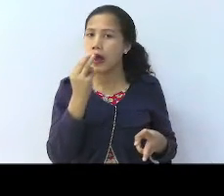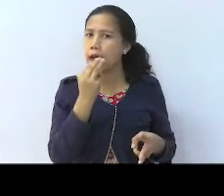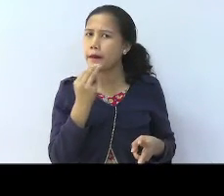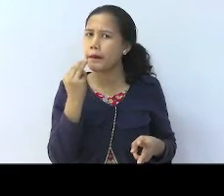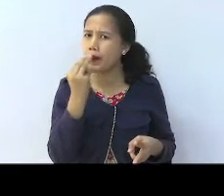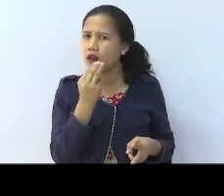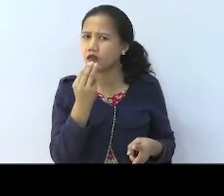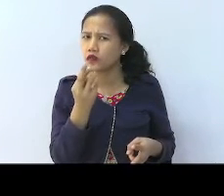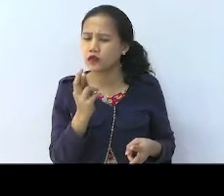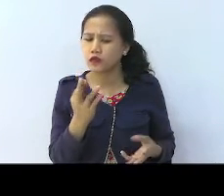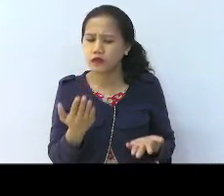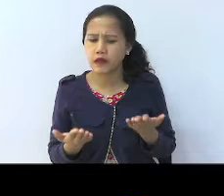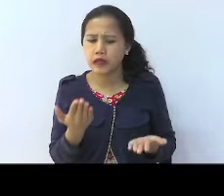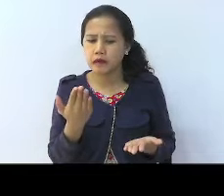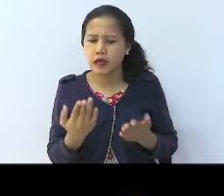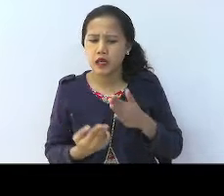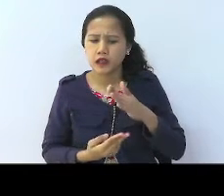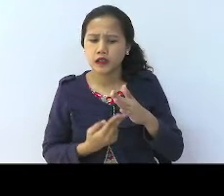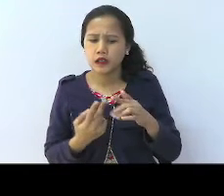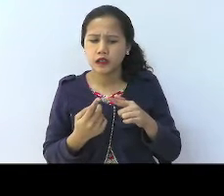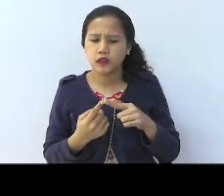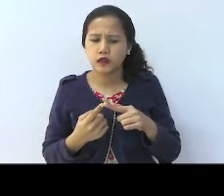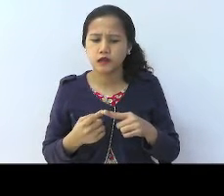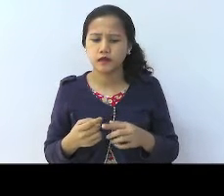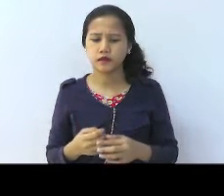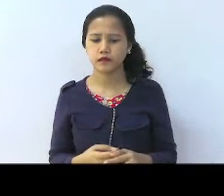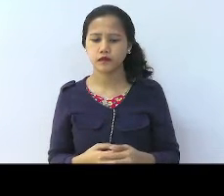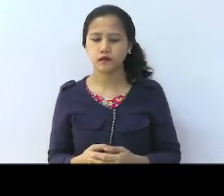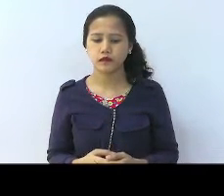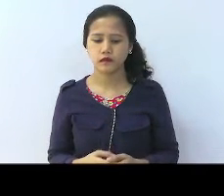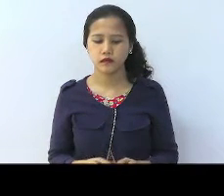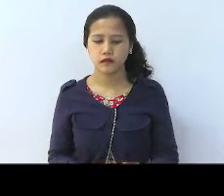O pagbirit mo sa pagkanta. Yan.